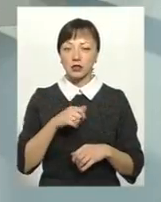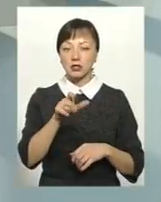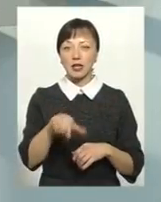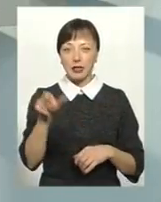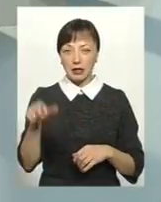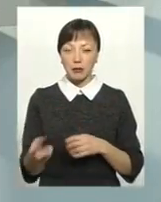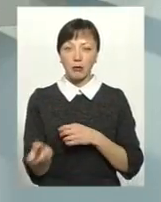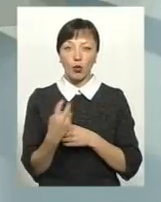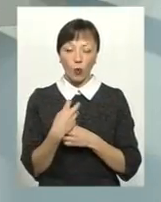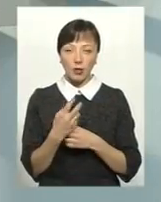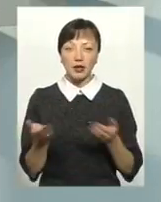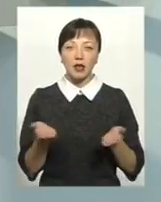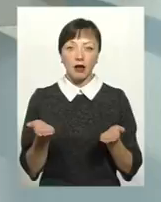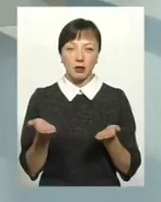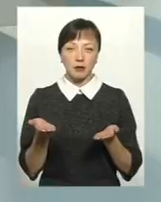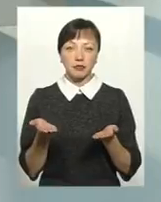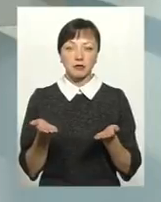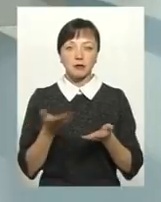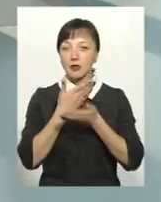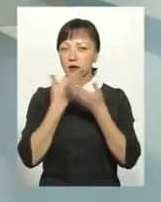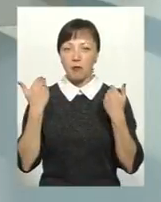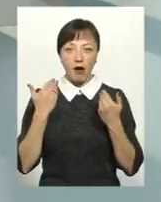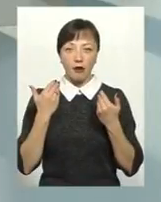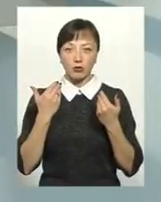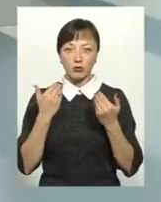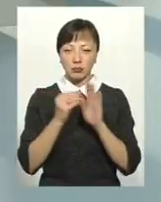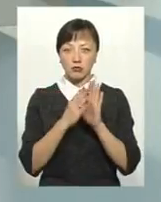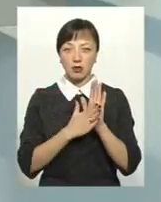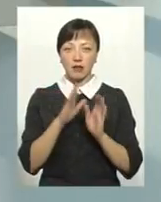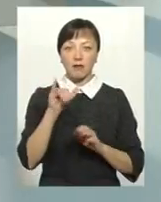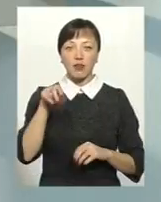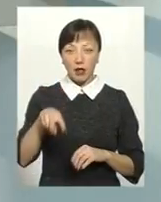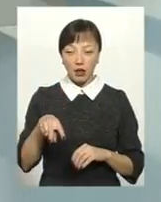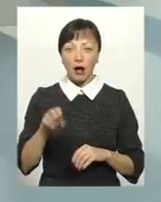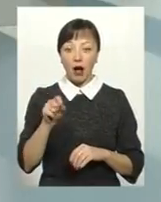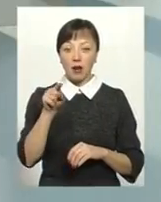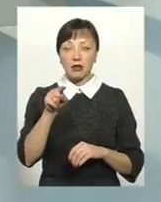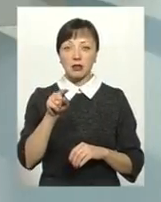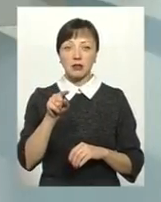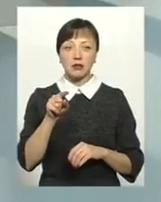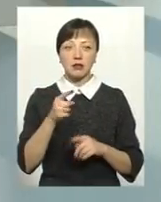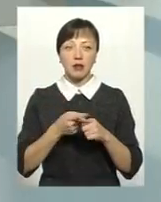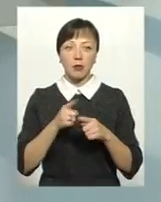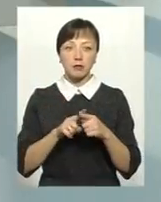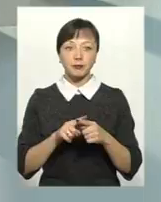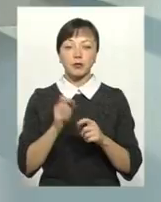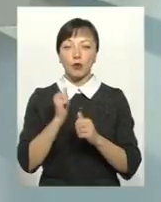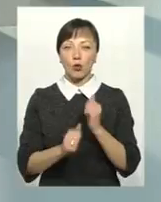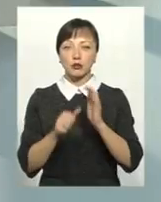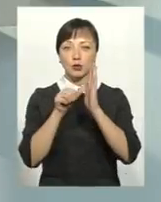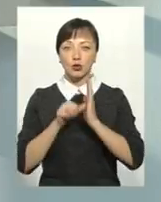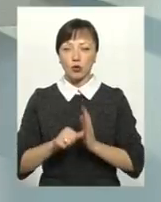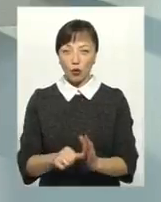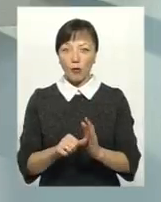вже приходять, які не мають статусу ВІЛ. А ті старі, ми кожні півроку ми